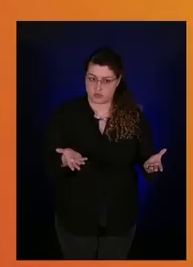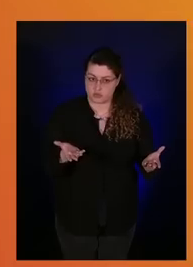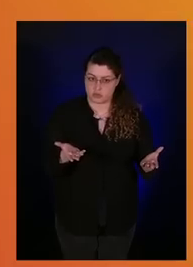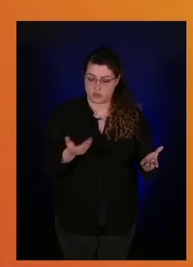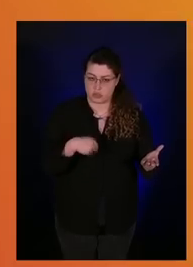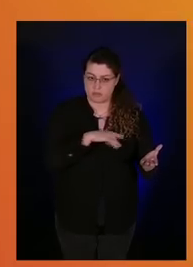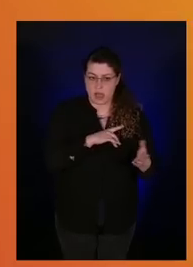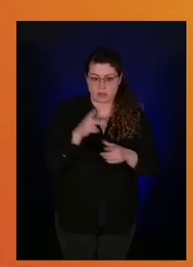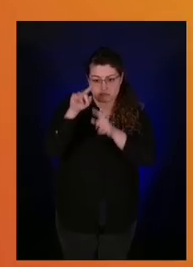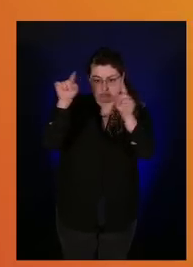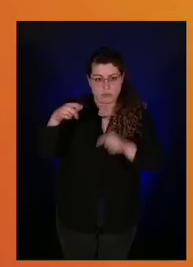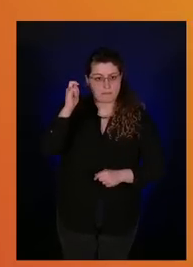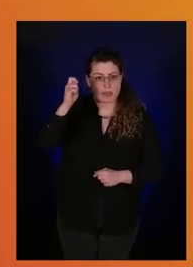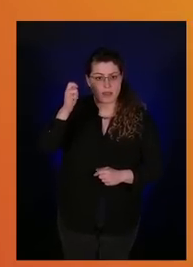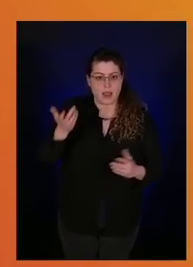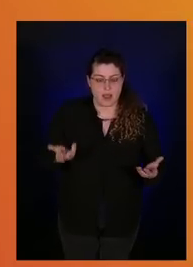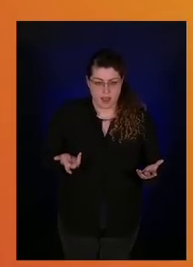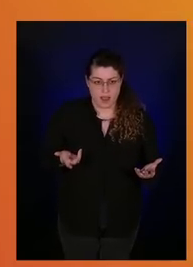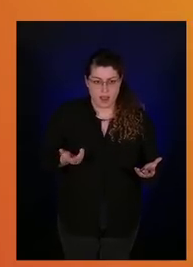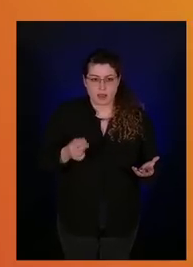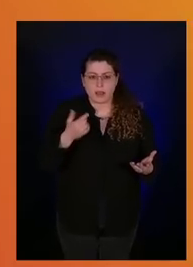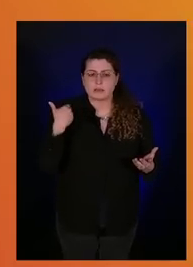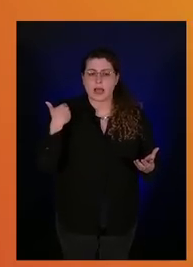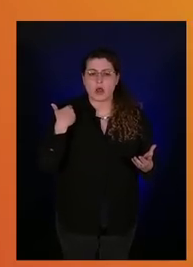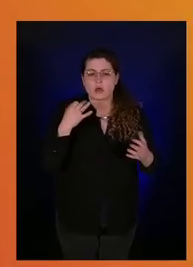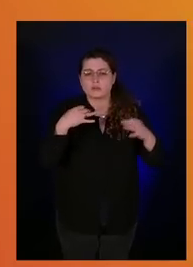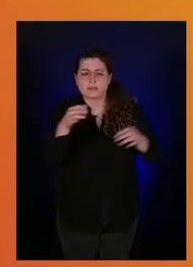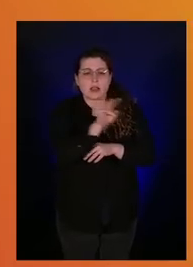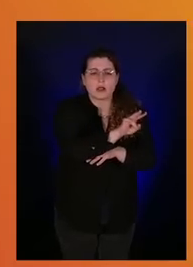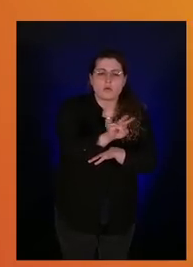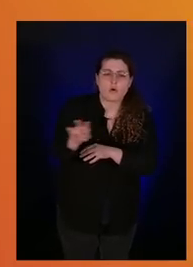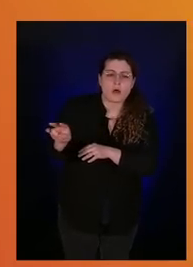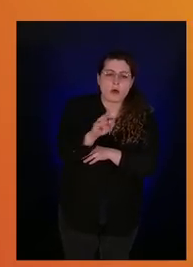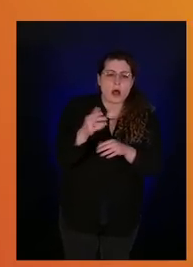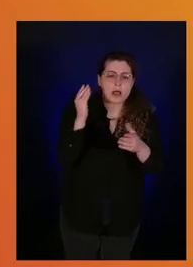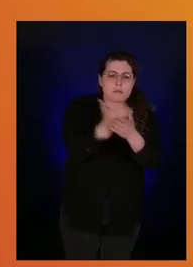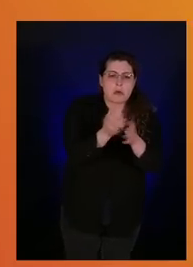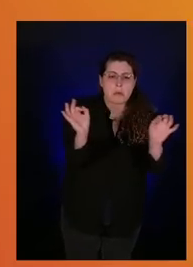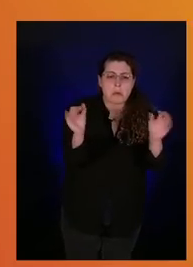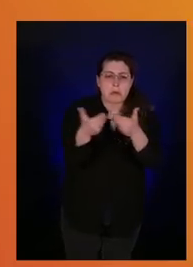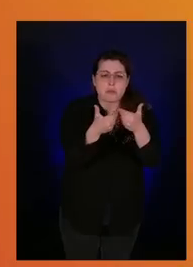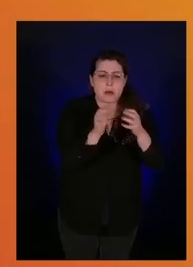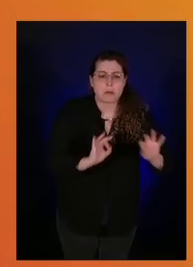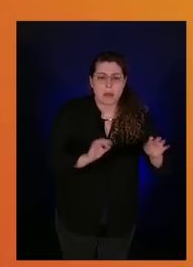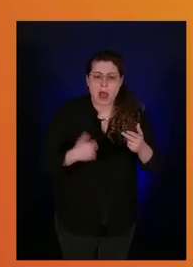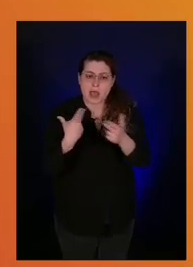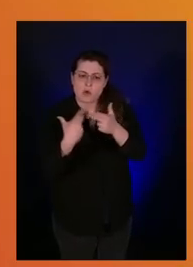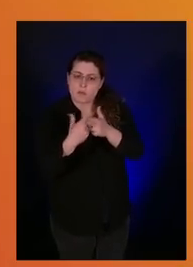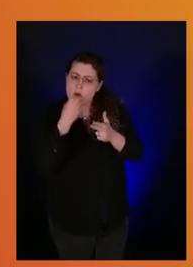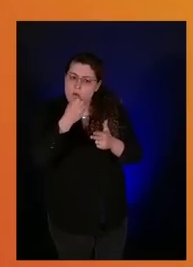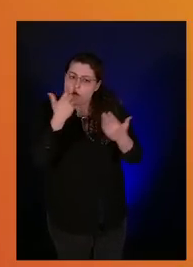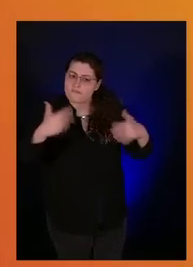par mandat. J'ai balayé la salle tout à l'heure s'il y avait des demandes d'intervention. Il n'y avait plus de demandes d'intervention. Les réponses ont été